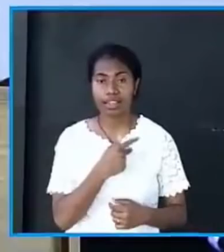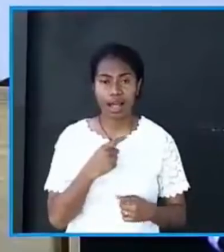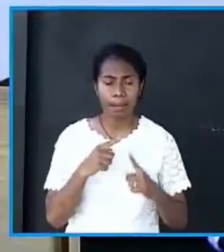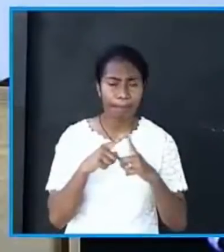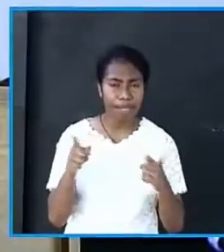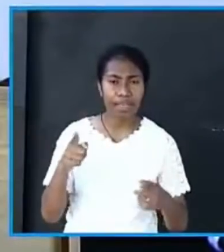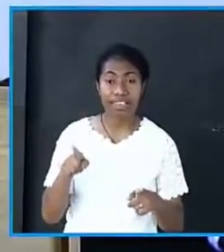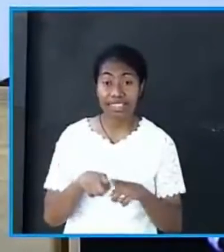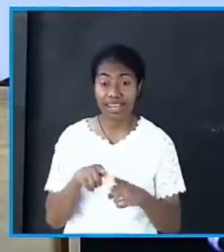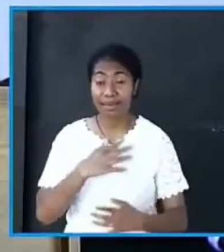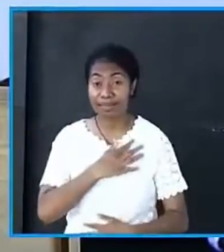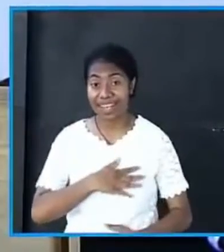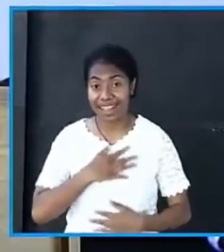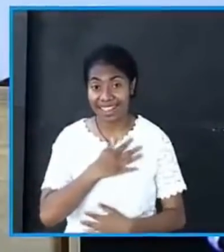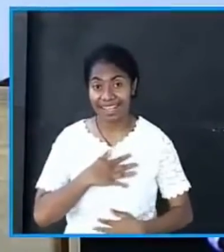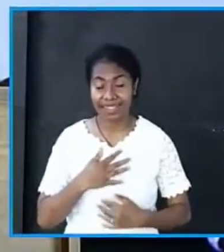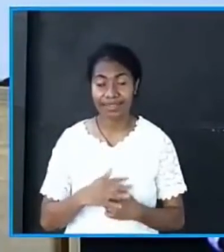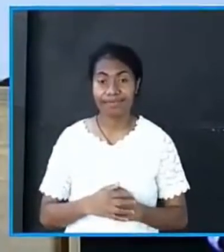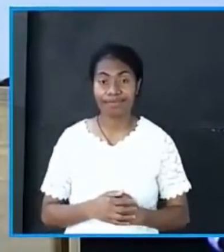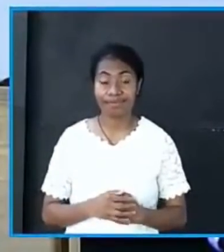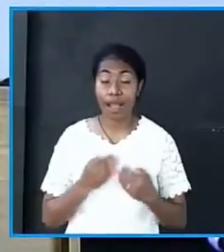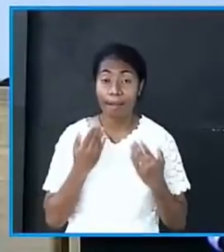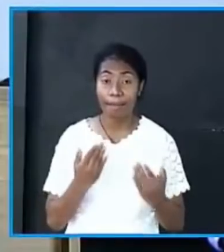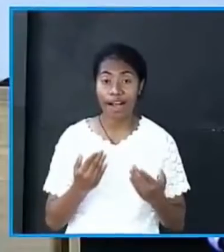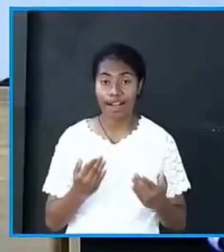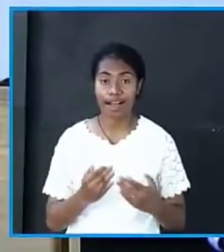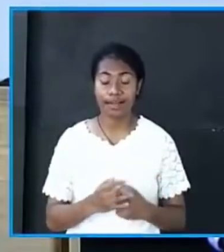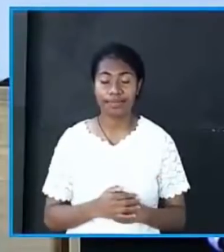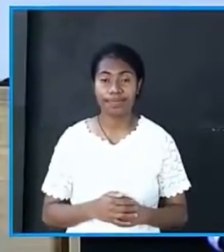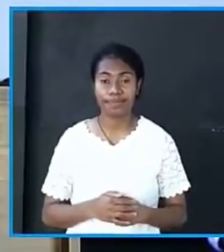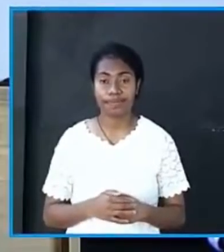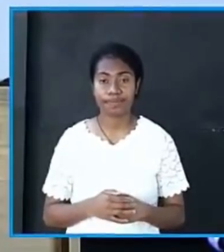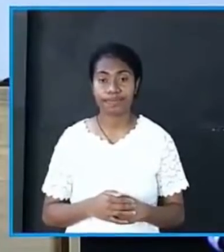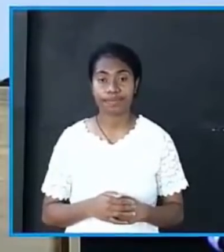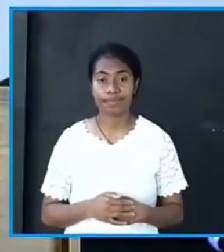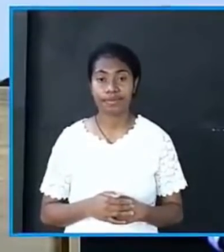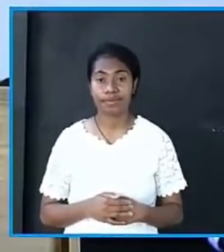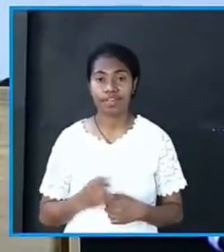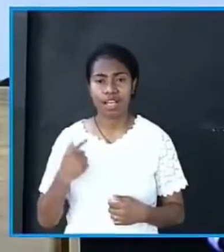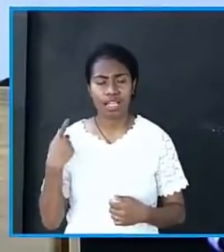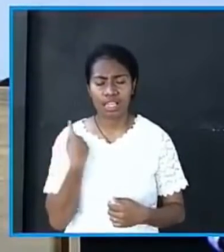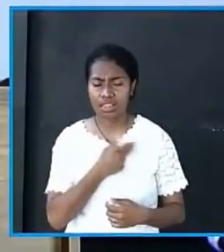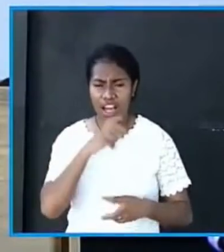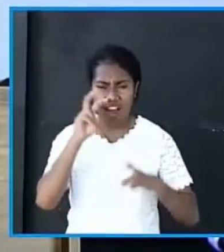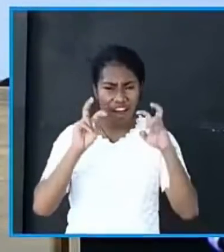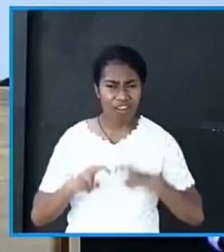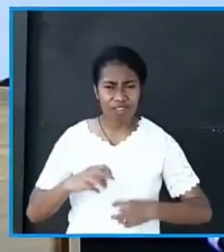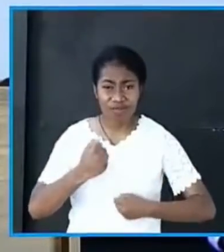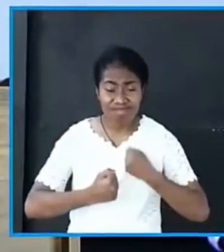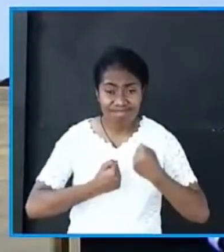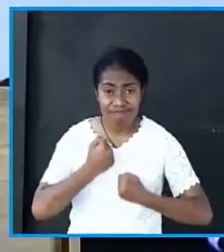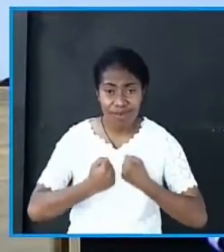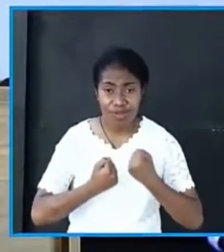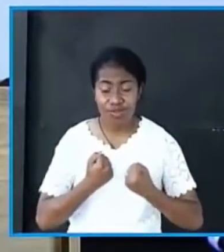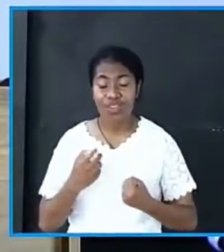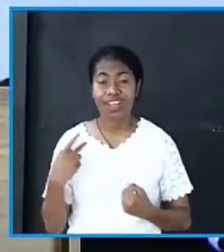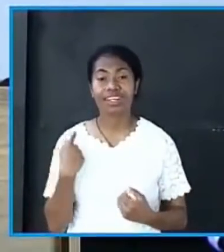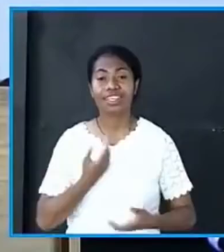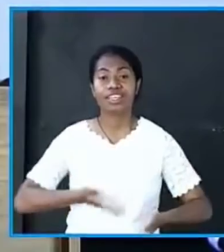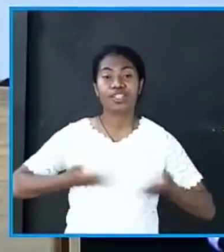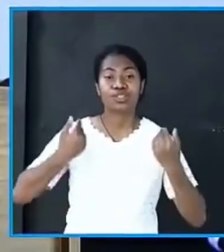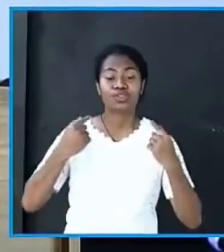binatang maka Hai berusahalah hidup berbeda